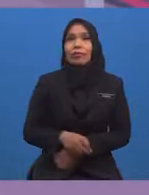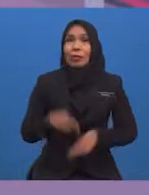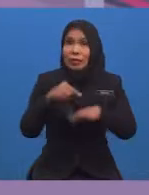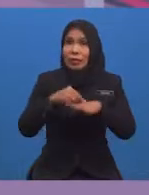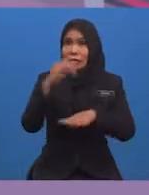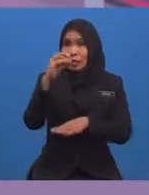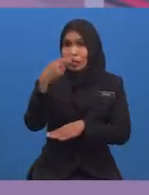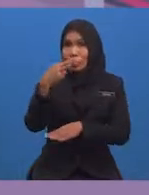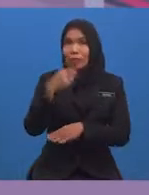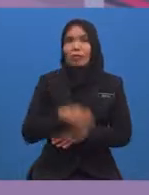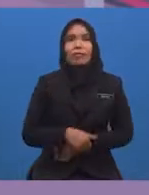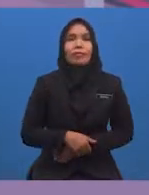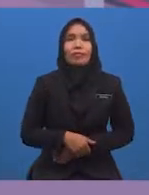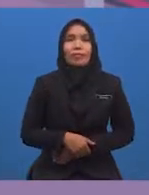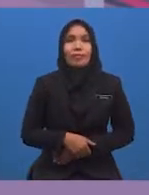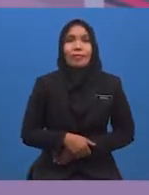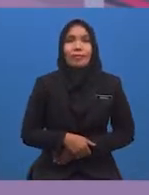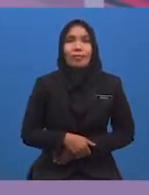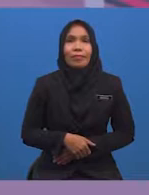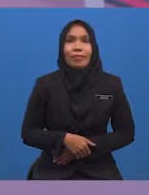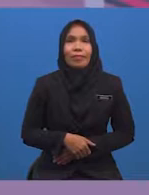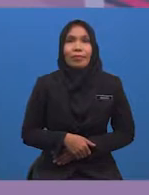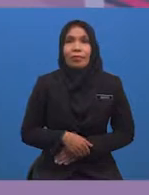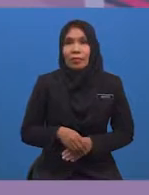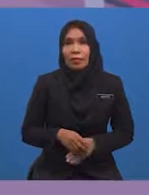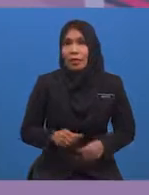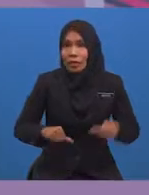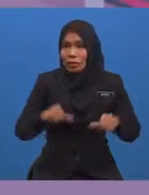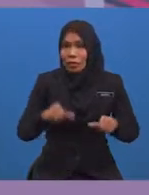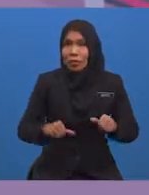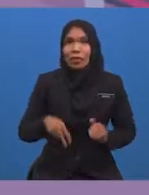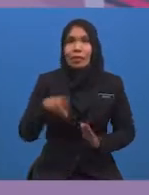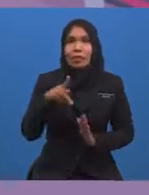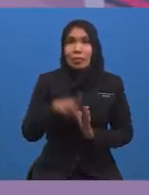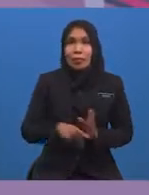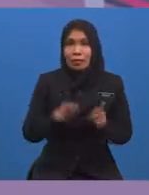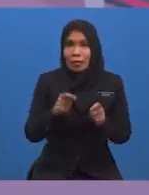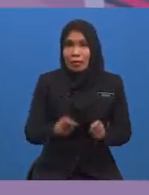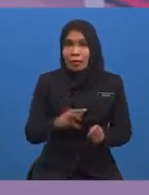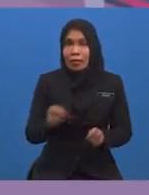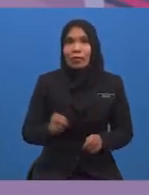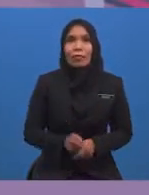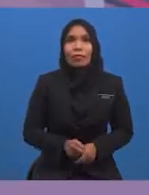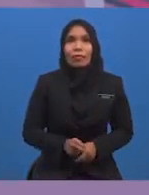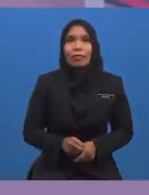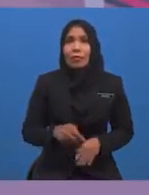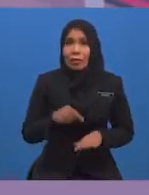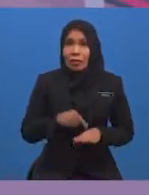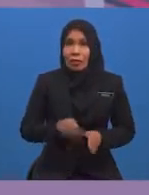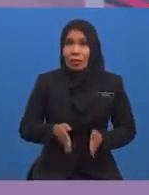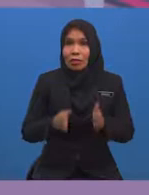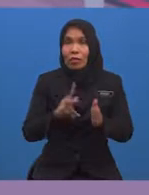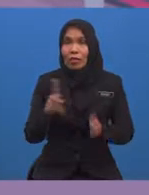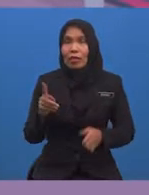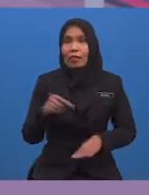Untuk makluman murid-murid, kegiatan pertanian juga dijalankan di kawasan tanah tinggi